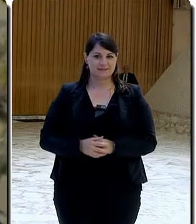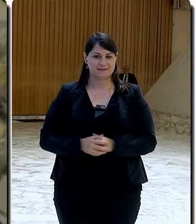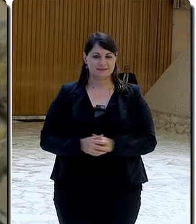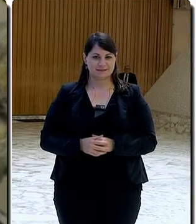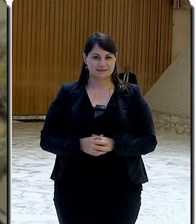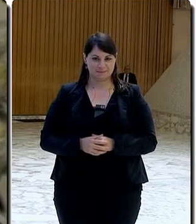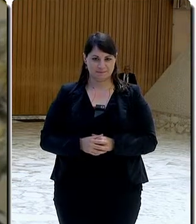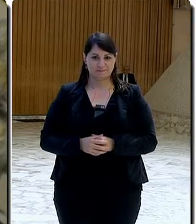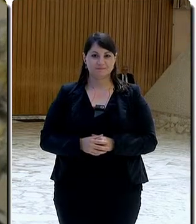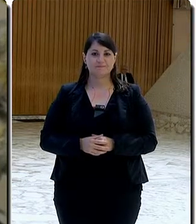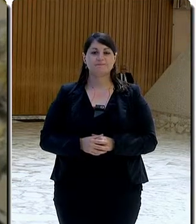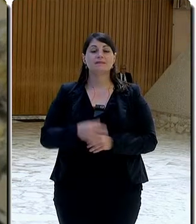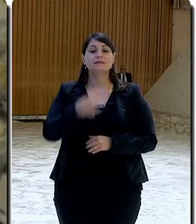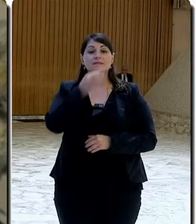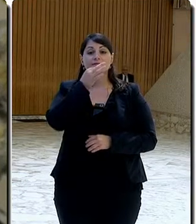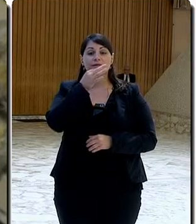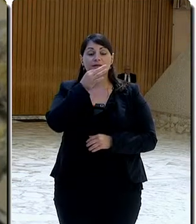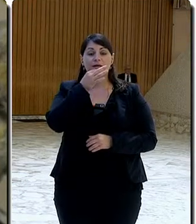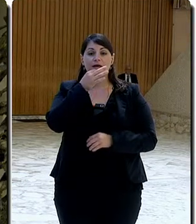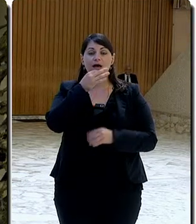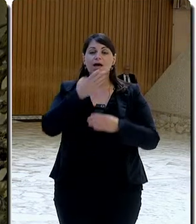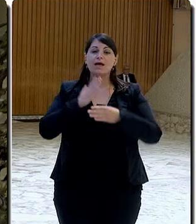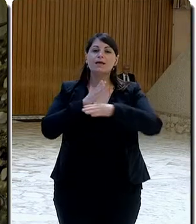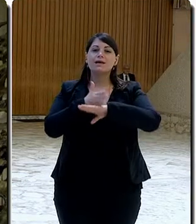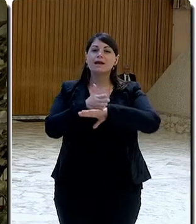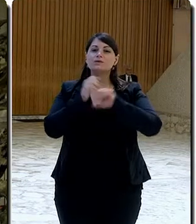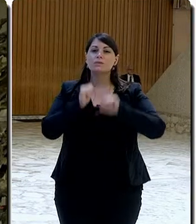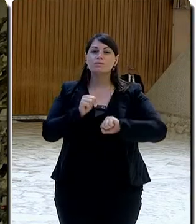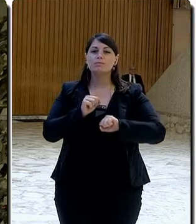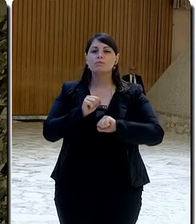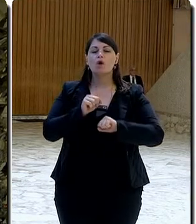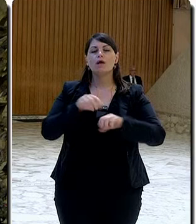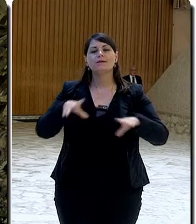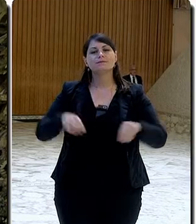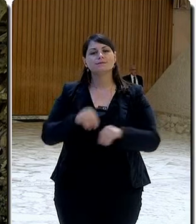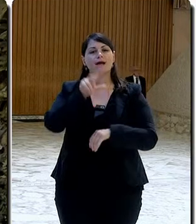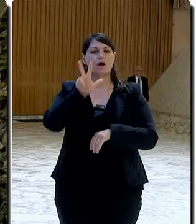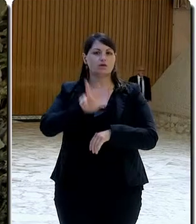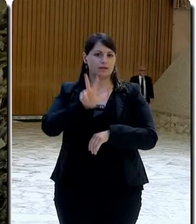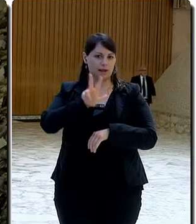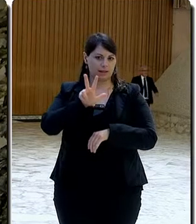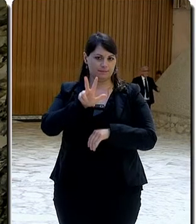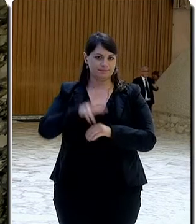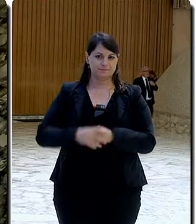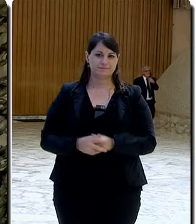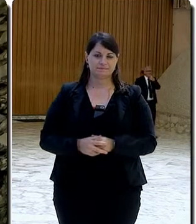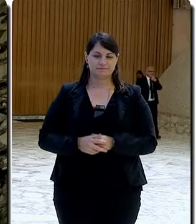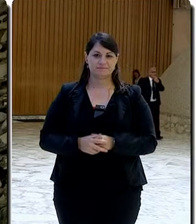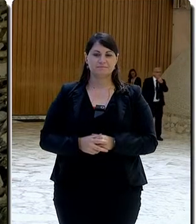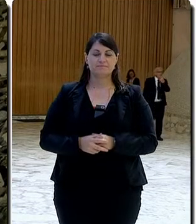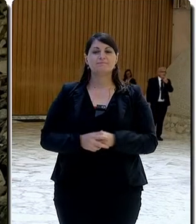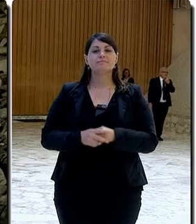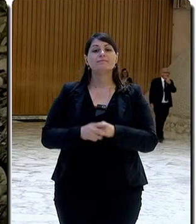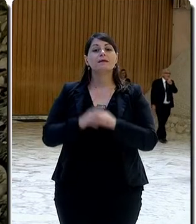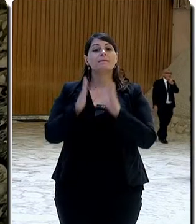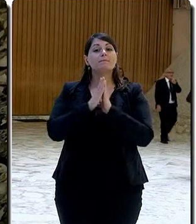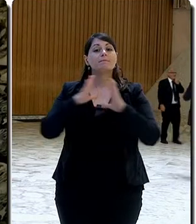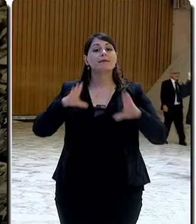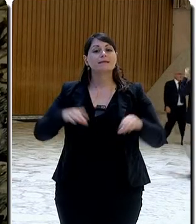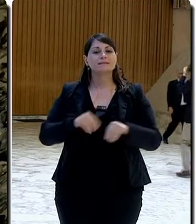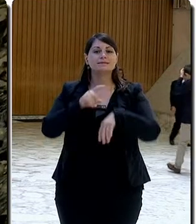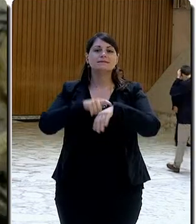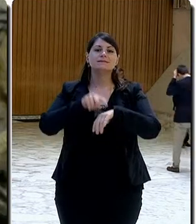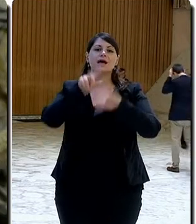dalle 15 saranno aperti gli ingressi in Piazza San Pietro. Alle 18:30 la messa, poi